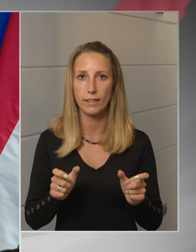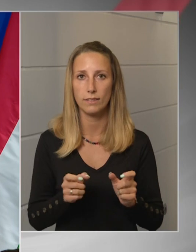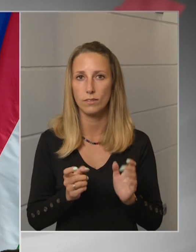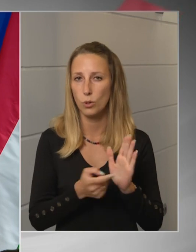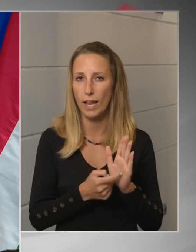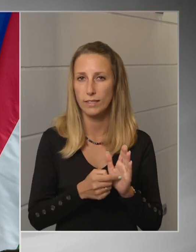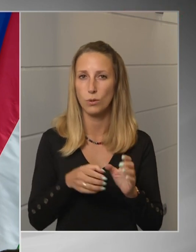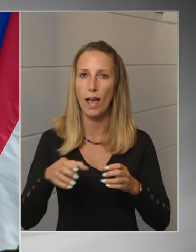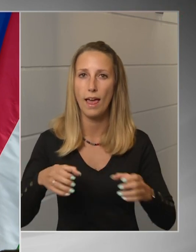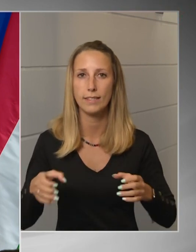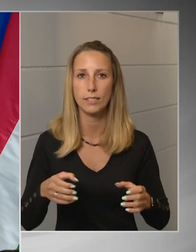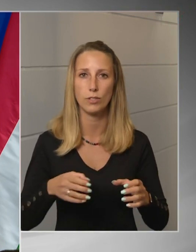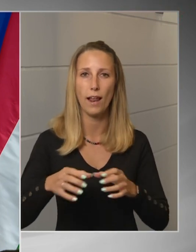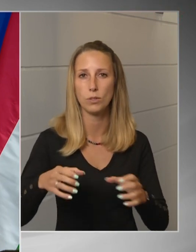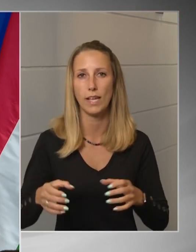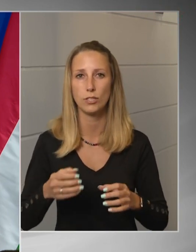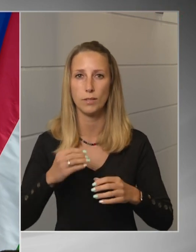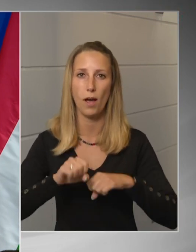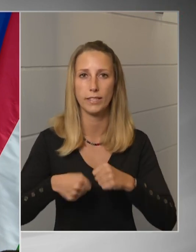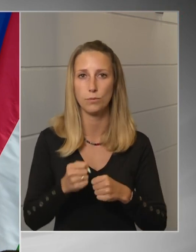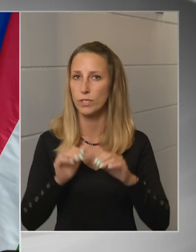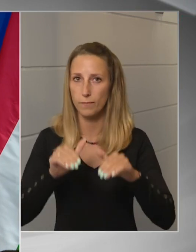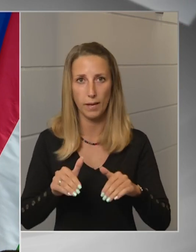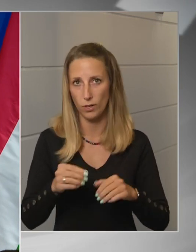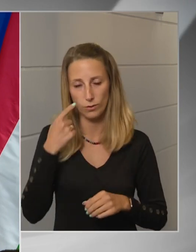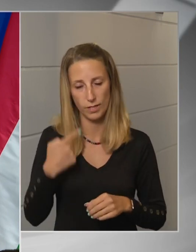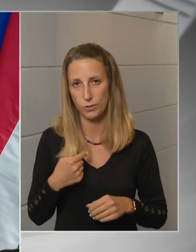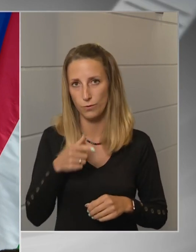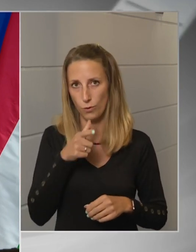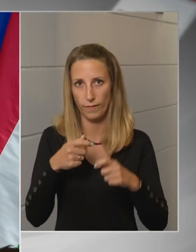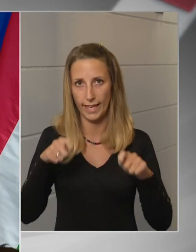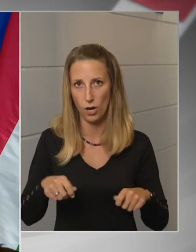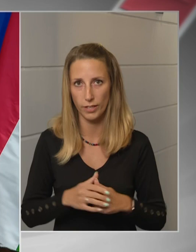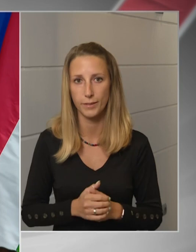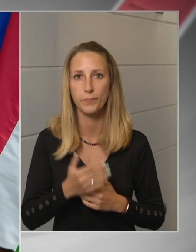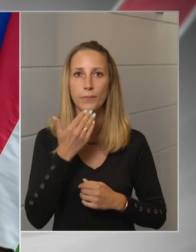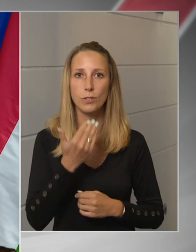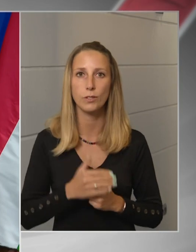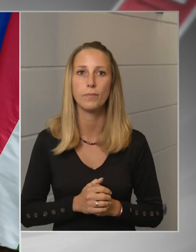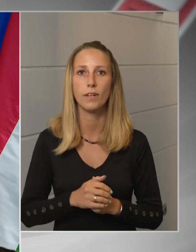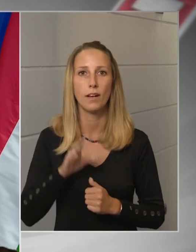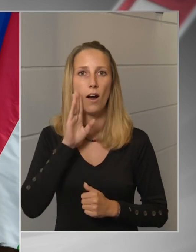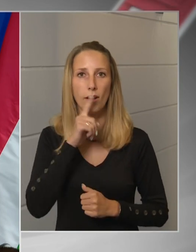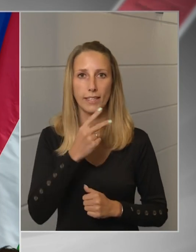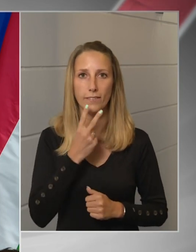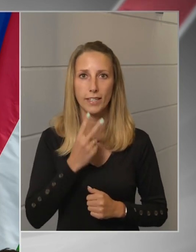elhelyezést, elosztási mechanizmust nem támogattunk, és nem is fogunk végrehajtani. Köszönöm. ATV.